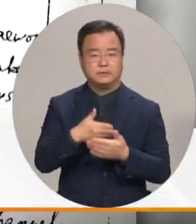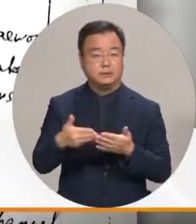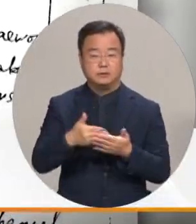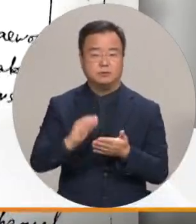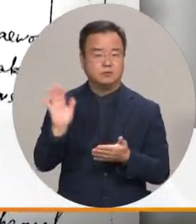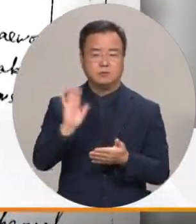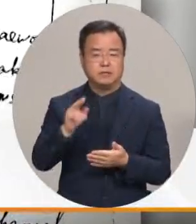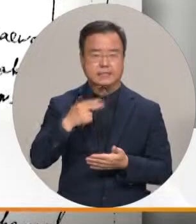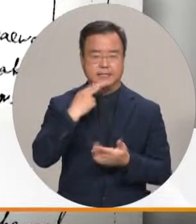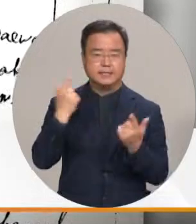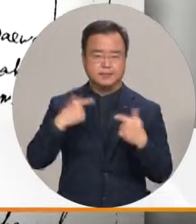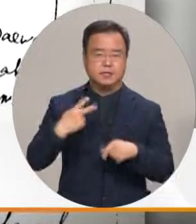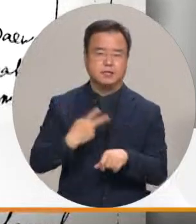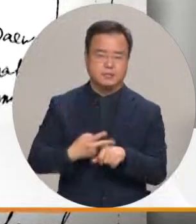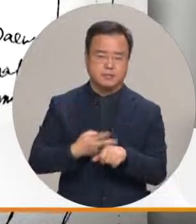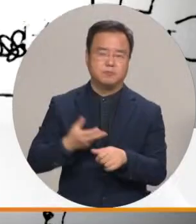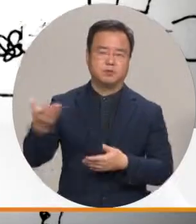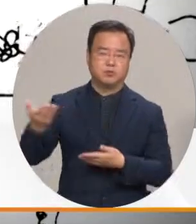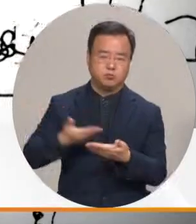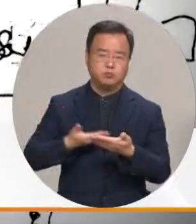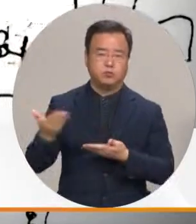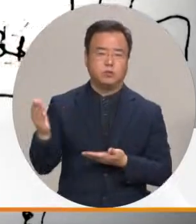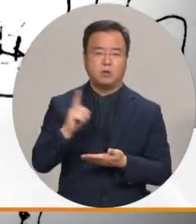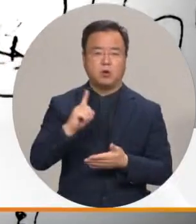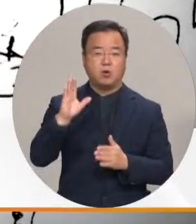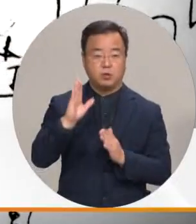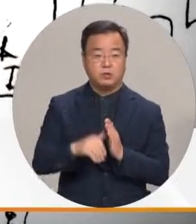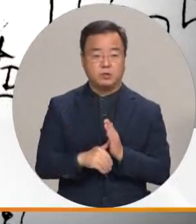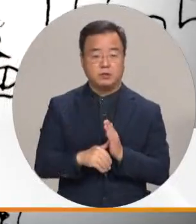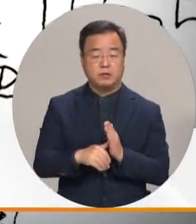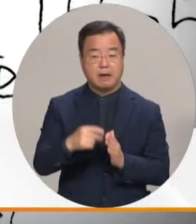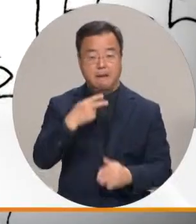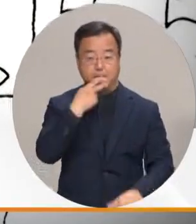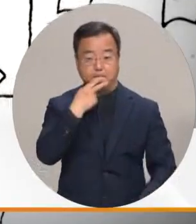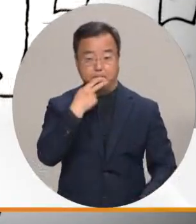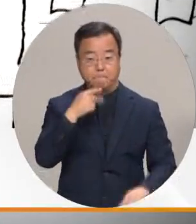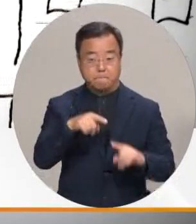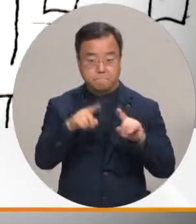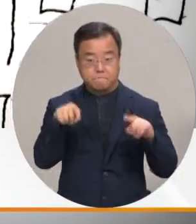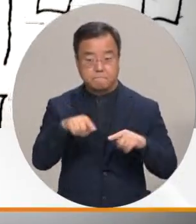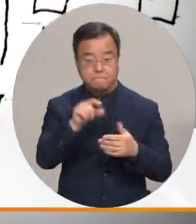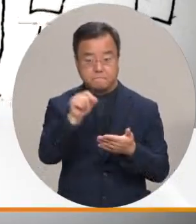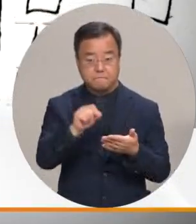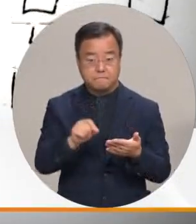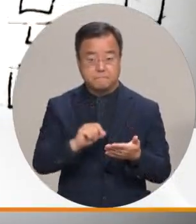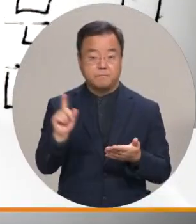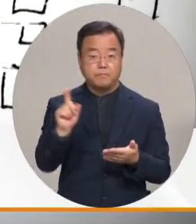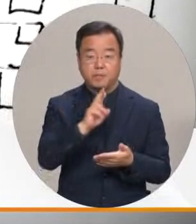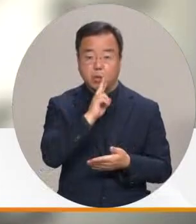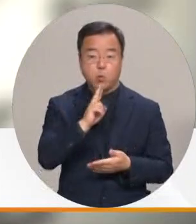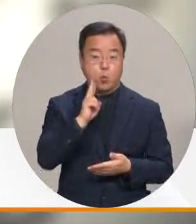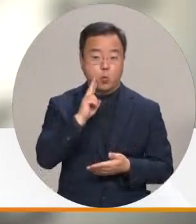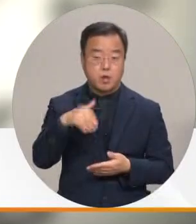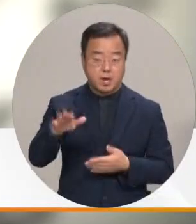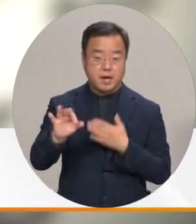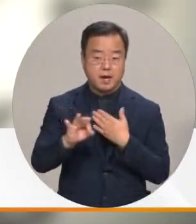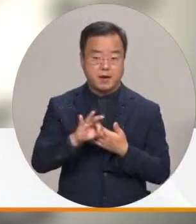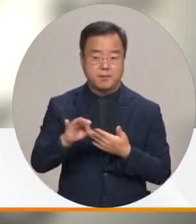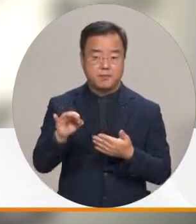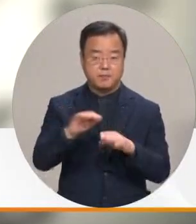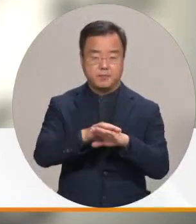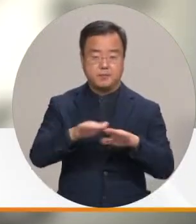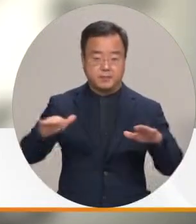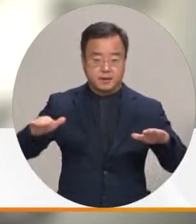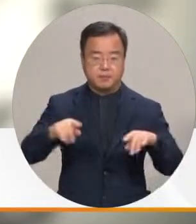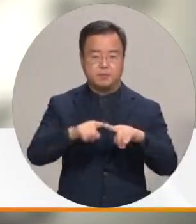그냥 선생님하고 주고받은 어떤 때는 뭐 담배값 껍데기도 하고 레스토랑 가면 그 테이블 페퍼